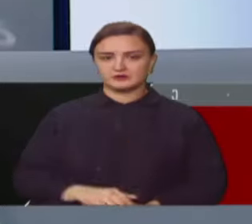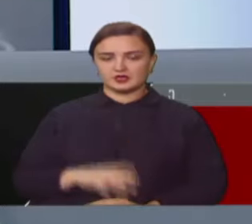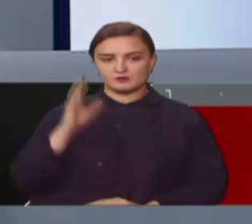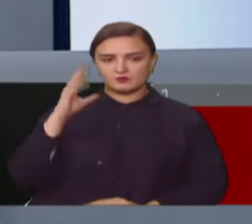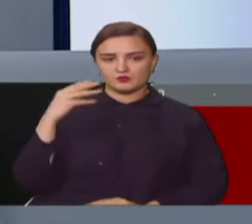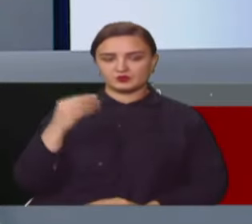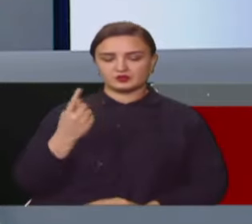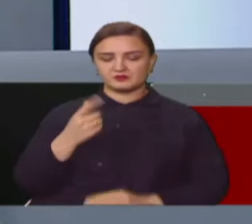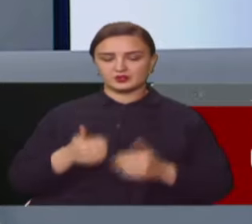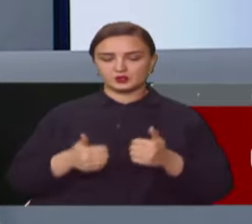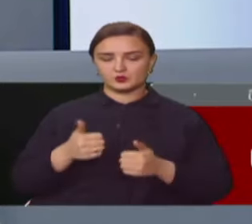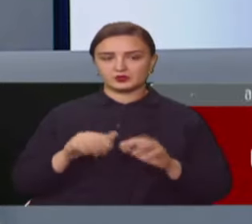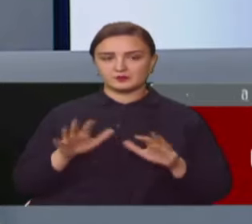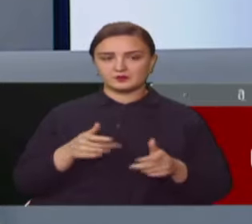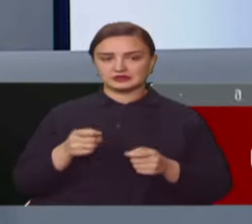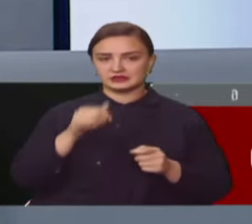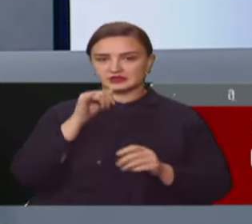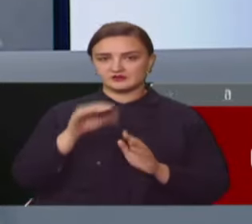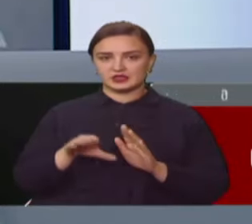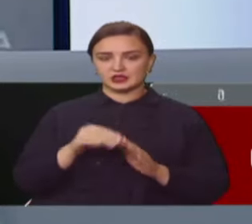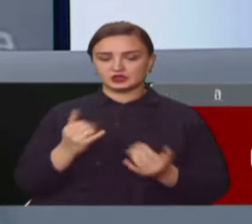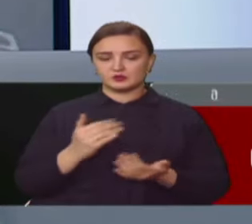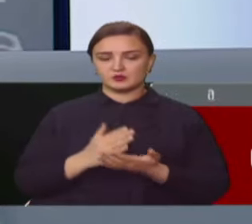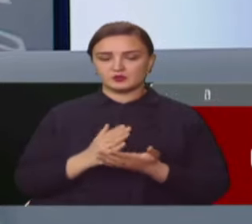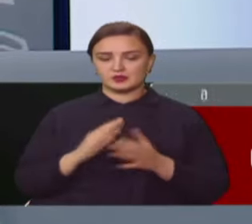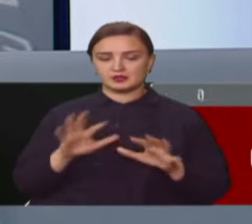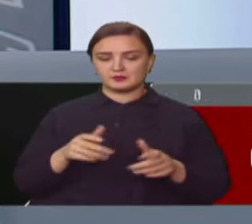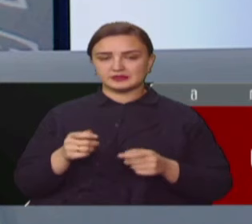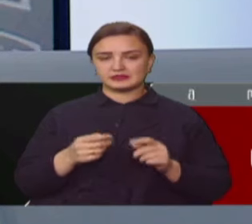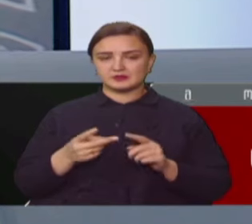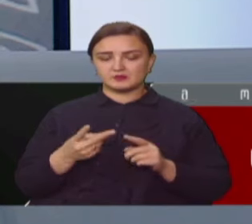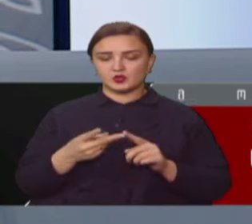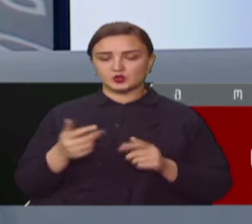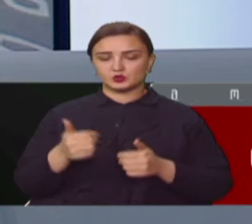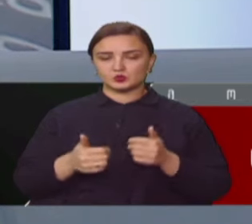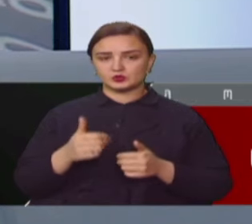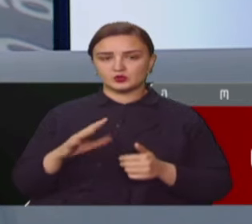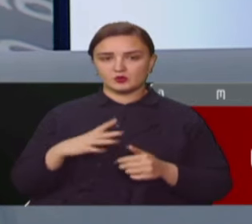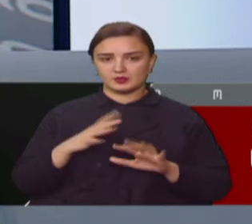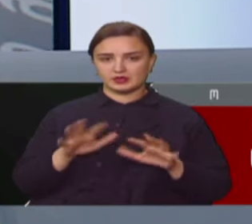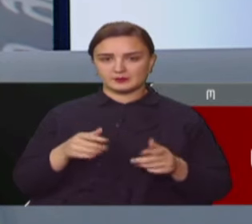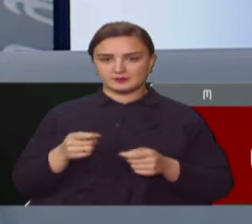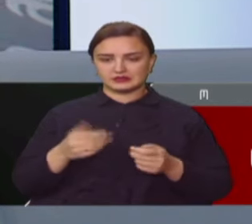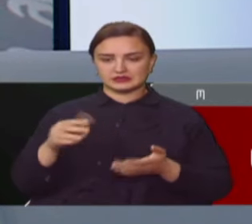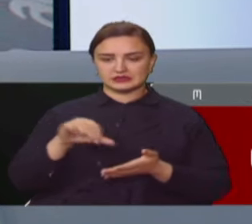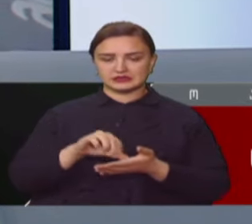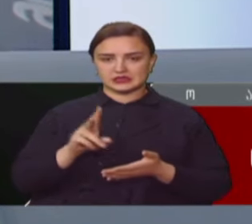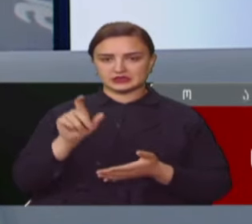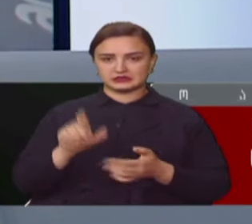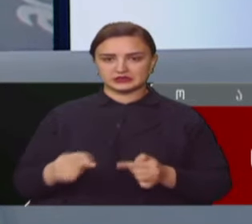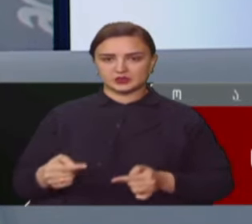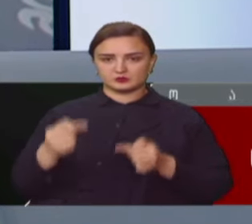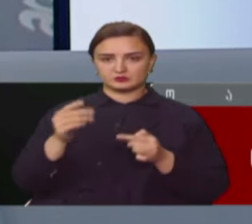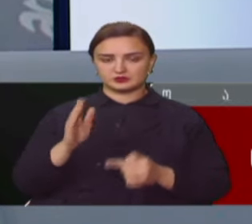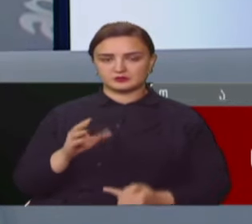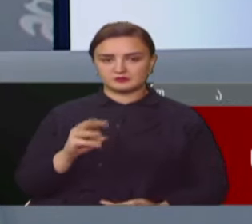Moldovan პირველ turșii prezidenti Vera Ircea, ქვეყნის მოქმედი პრეზიდენტი, მეორე turșii ex-prezident Igor Dodonis partii smerți ardgenil candidat Staupiris